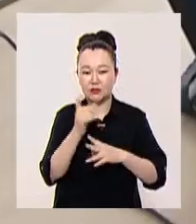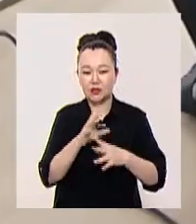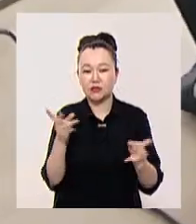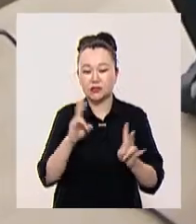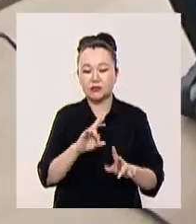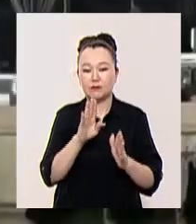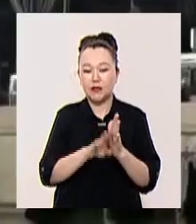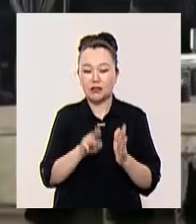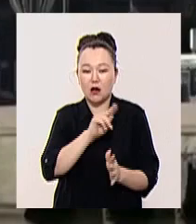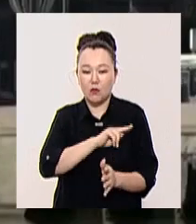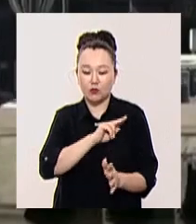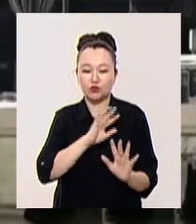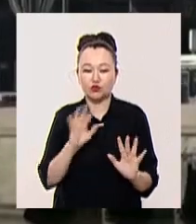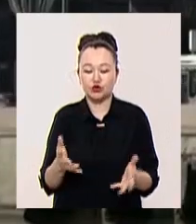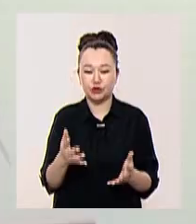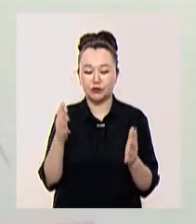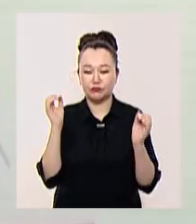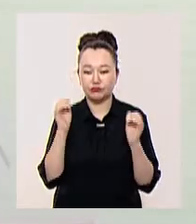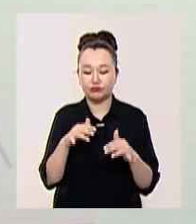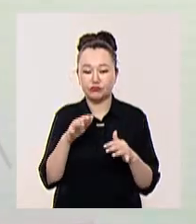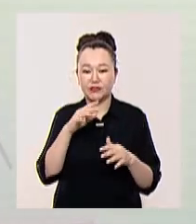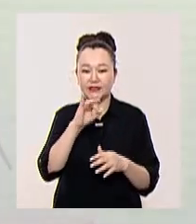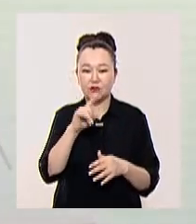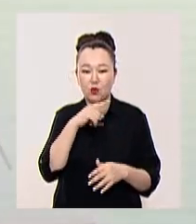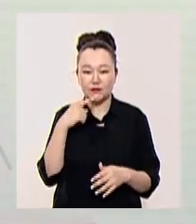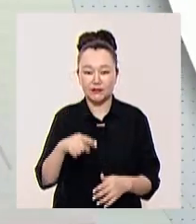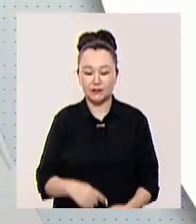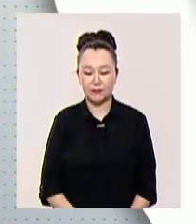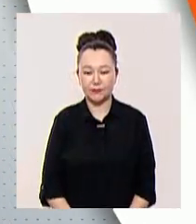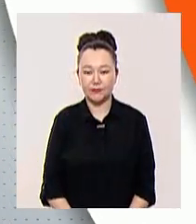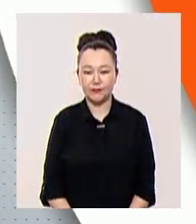казахстанцы без работы в случае притока специалистов из России?